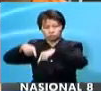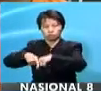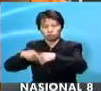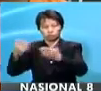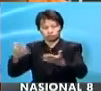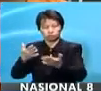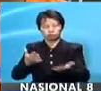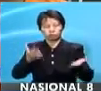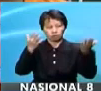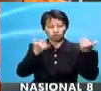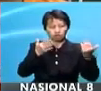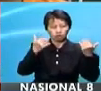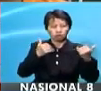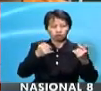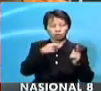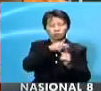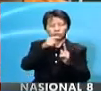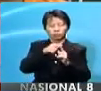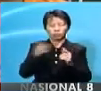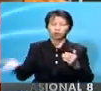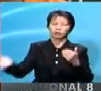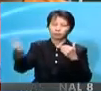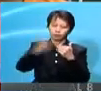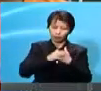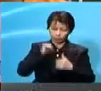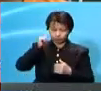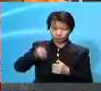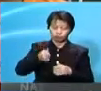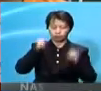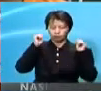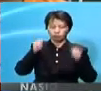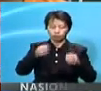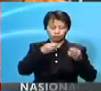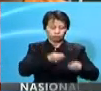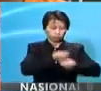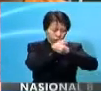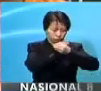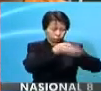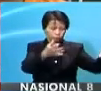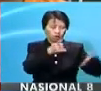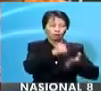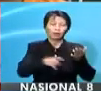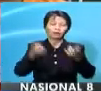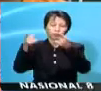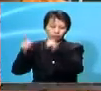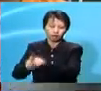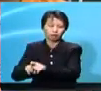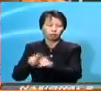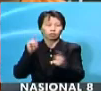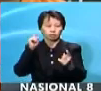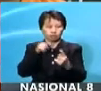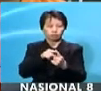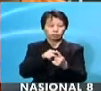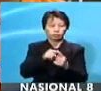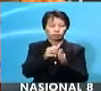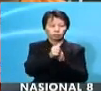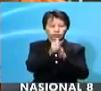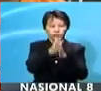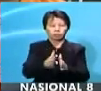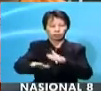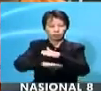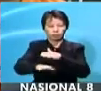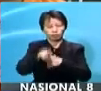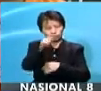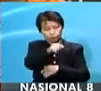kita harapkan supaya apabila mereka pulang besok, mereka dapat menyampaikan apa sebenarnya yang berlaku kepada kepimpinan di bawah